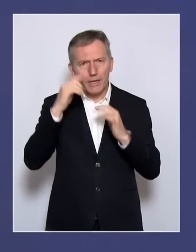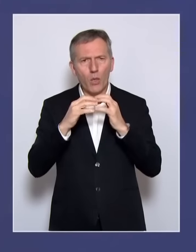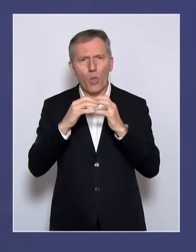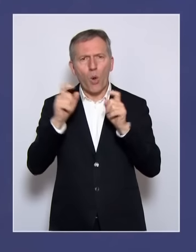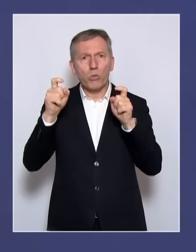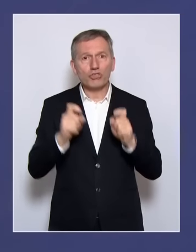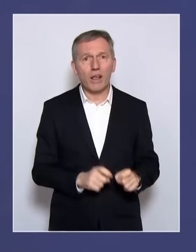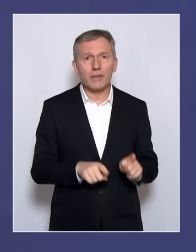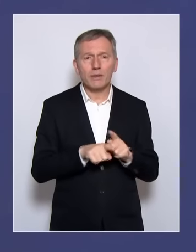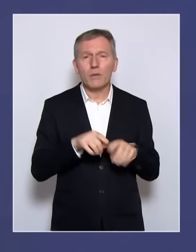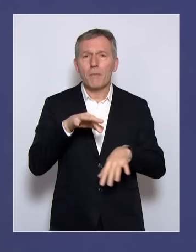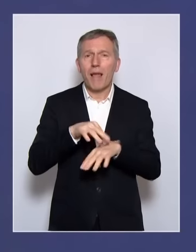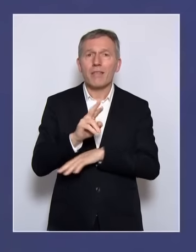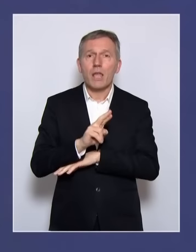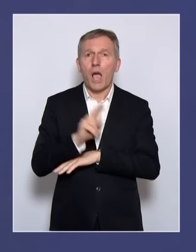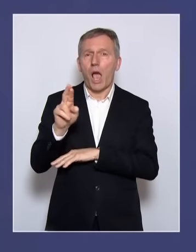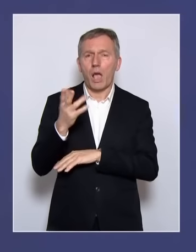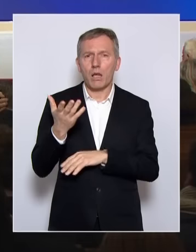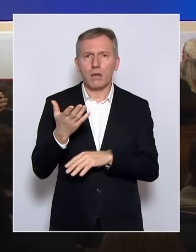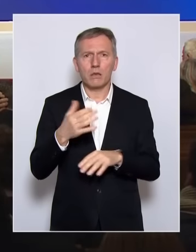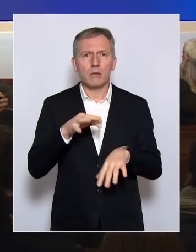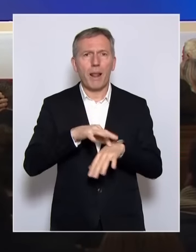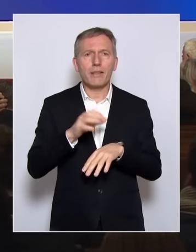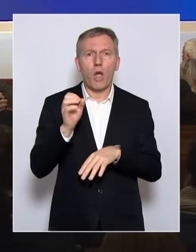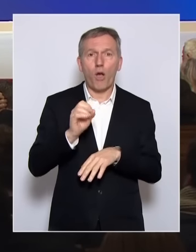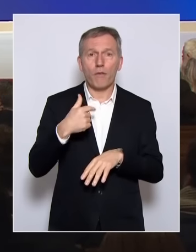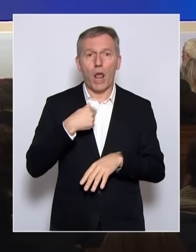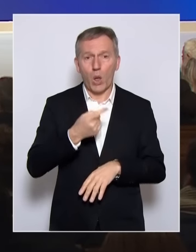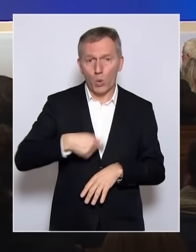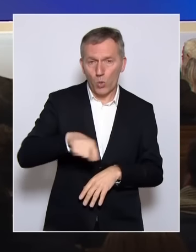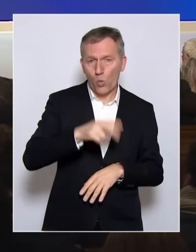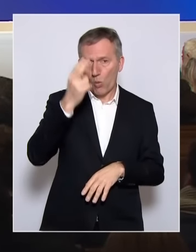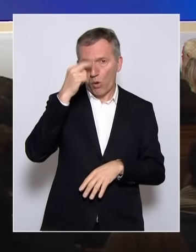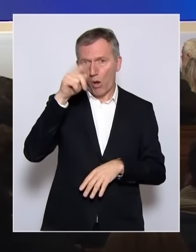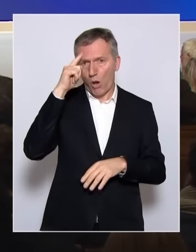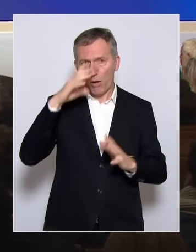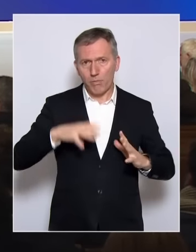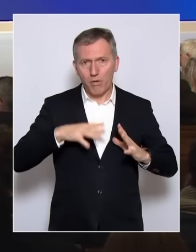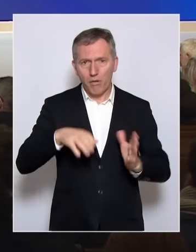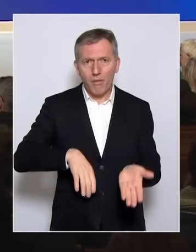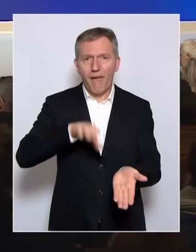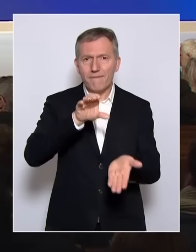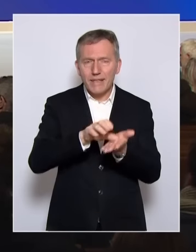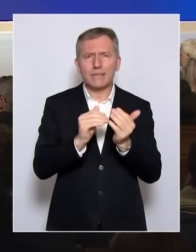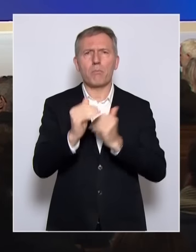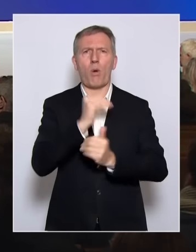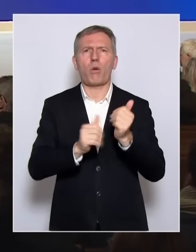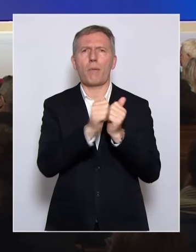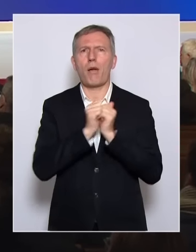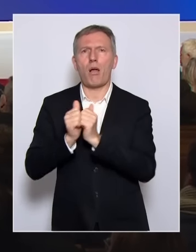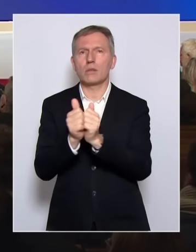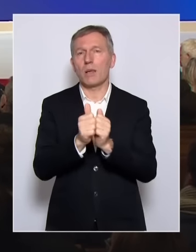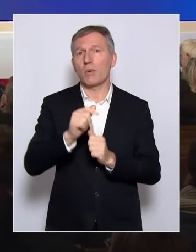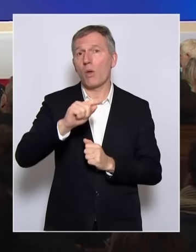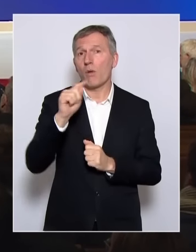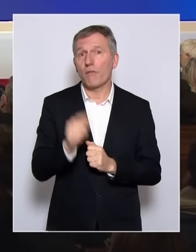rares et orphelines. L'Europe est la bonne échelle sur ces grands sujets de recherche, de réinvestissement et de programmes communs. Il nous